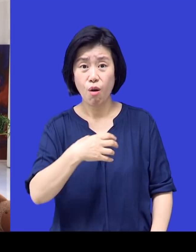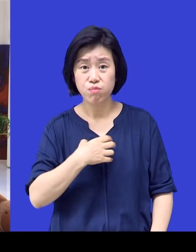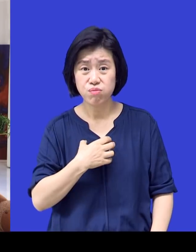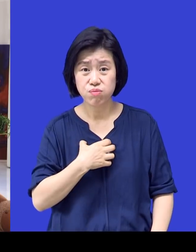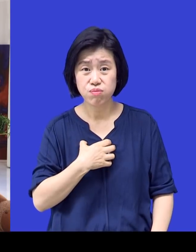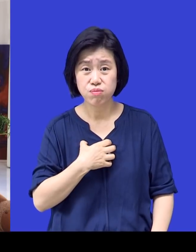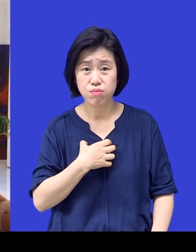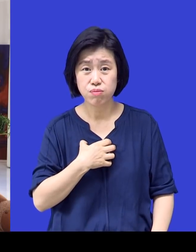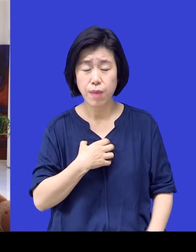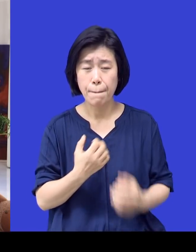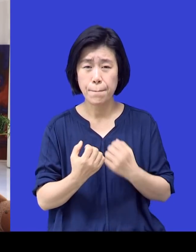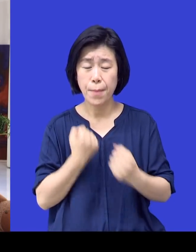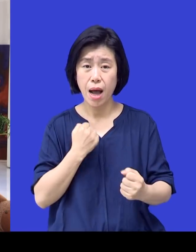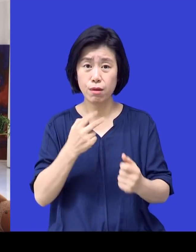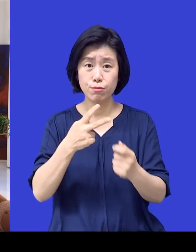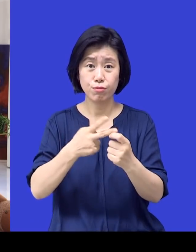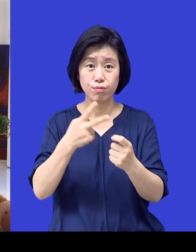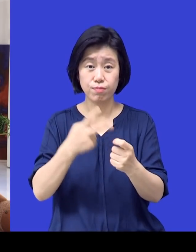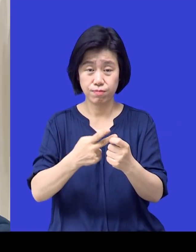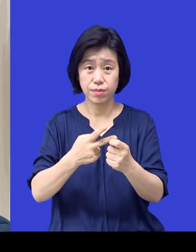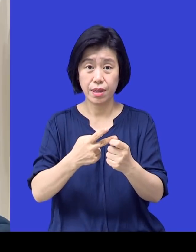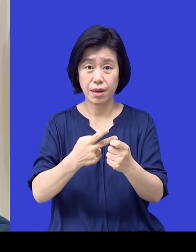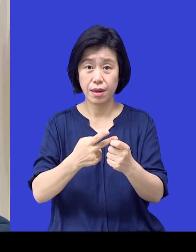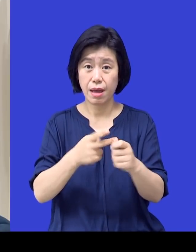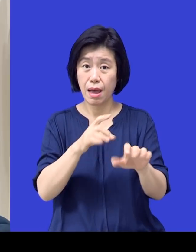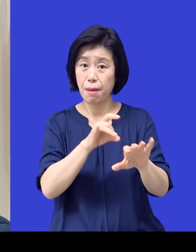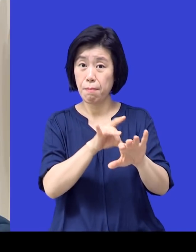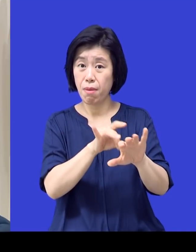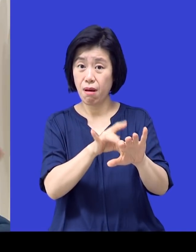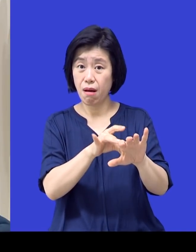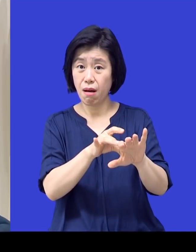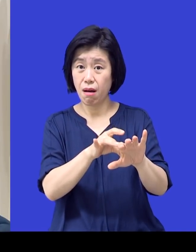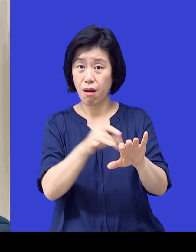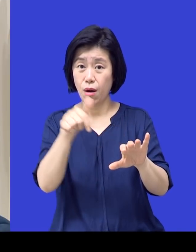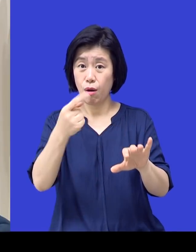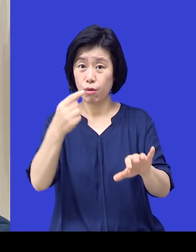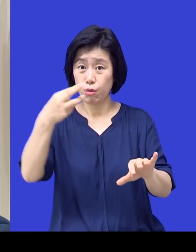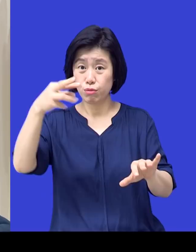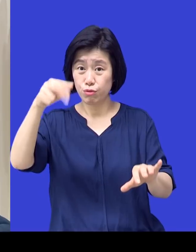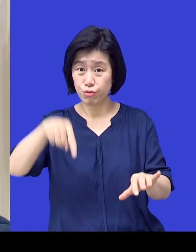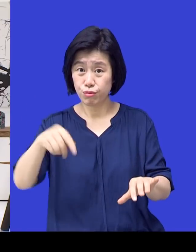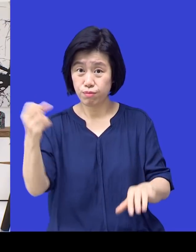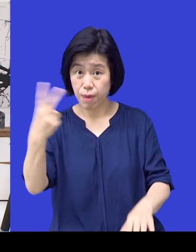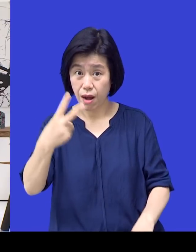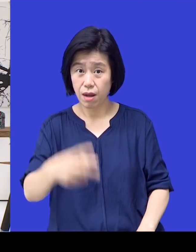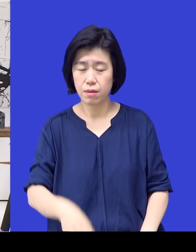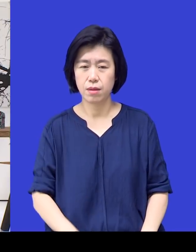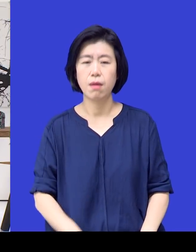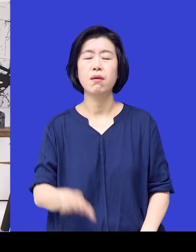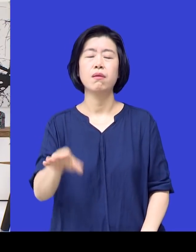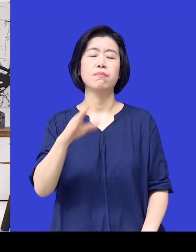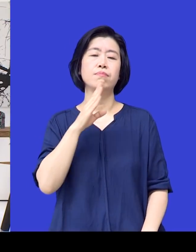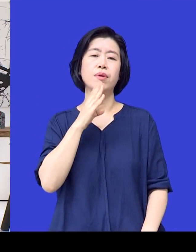한 번 더 하셨어요. 또요? 예, 그러니까 한 바로 1년 후였어요. 네네.